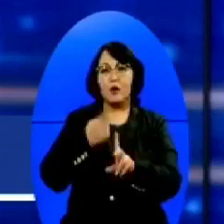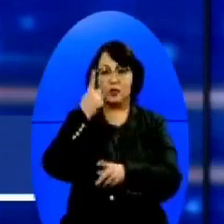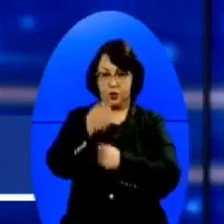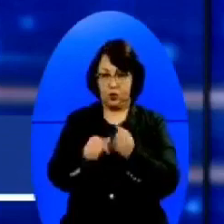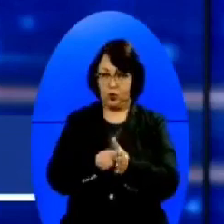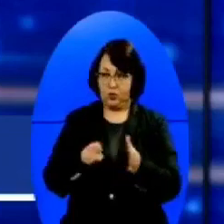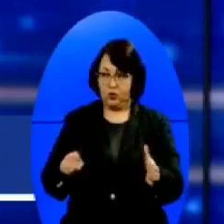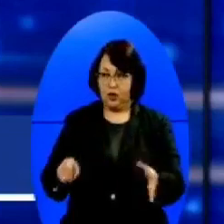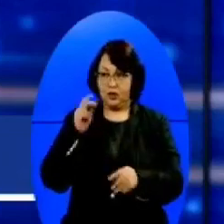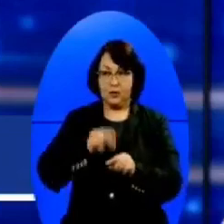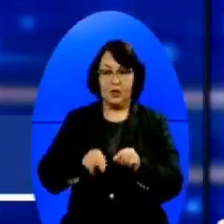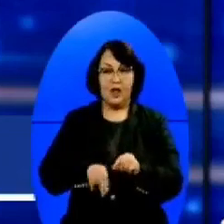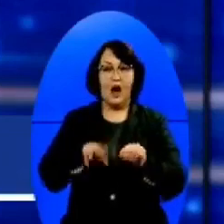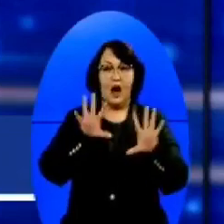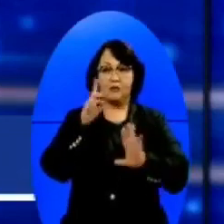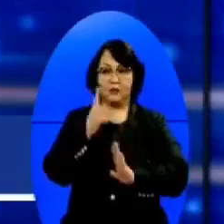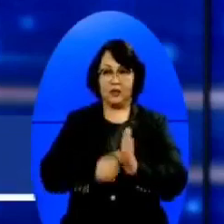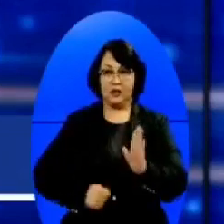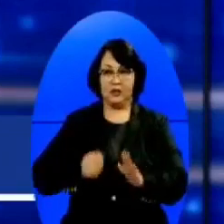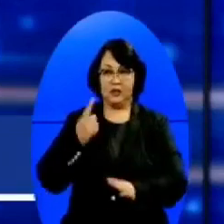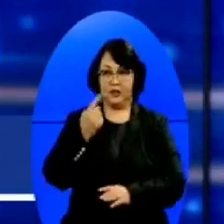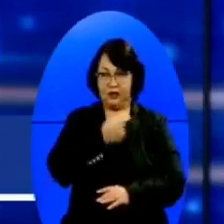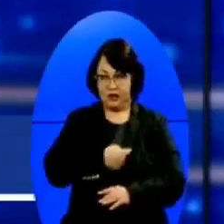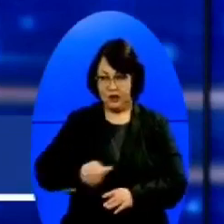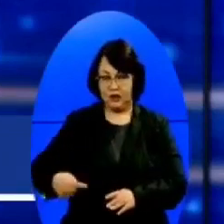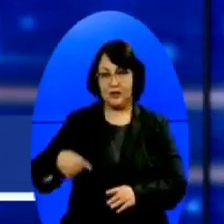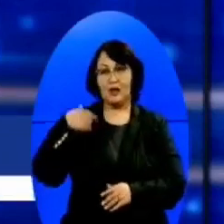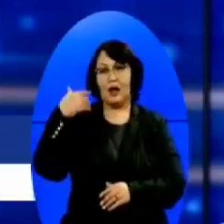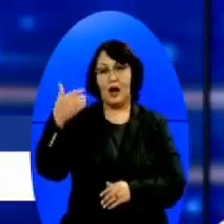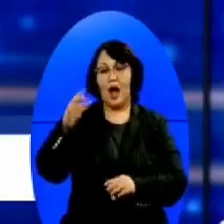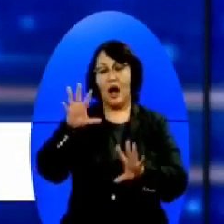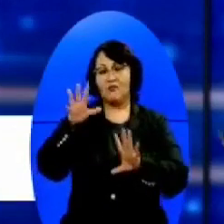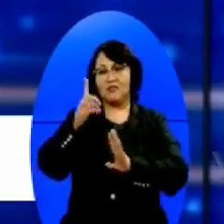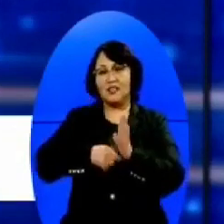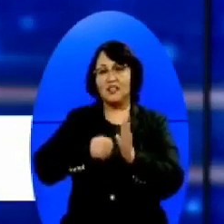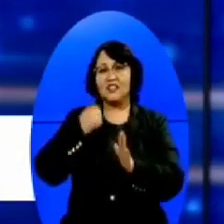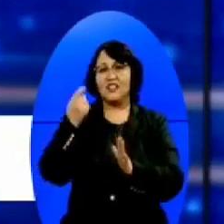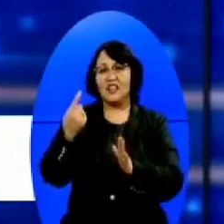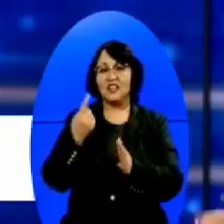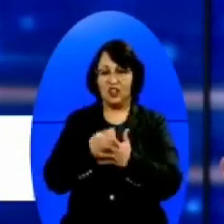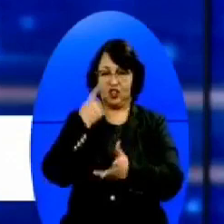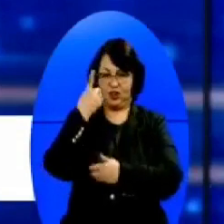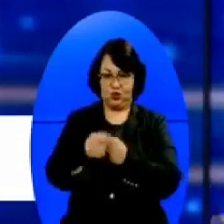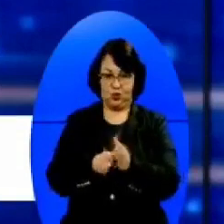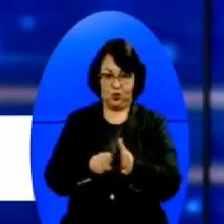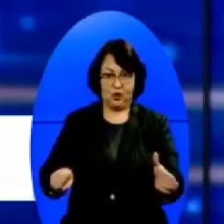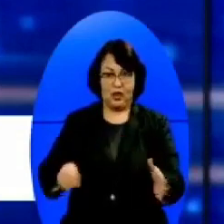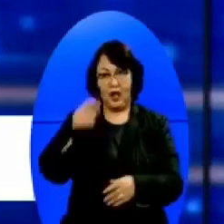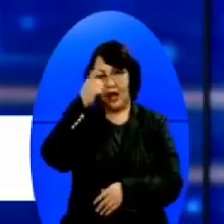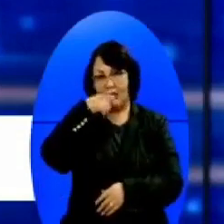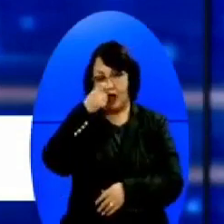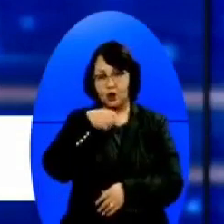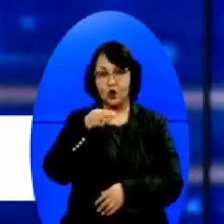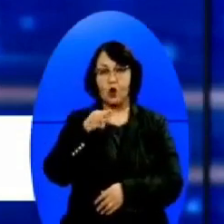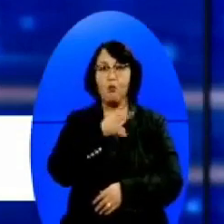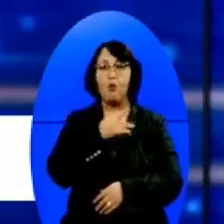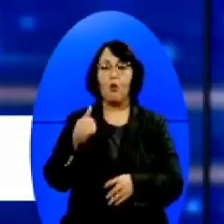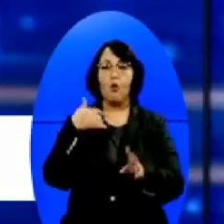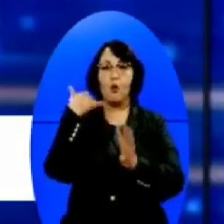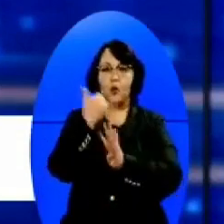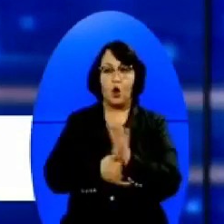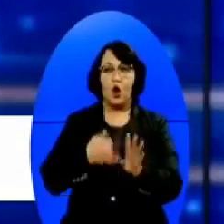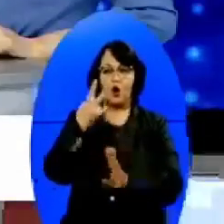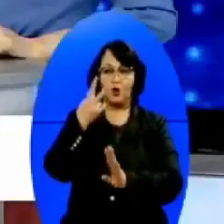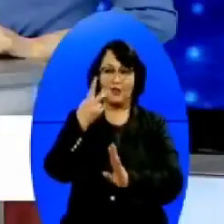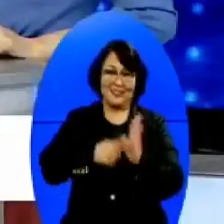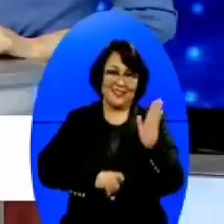За тэгэхээр ер нь бол 10 дугаар сарын 1-ээс дараагийн 10 дугаар сарын 1 хүртэл бол томоогийн үлрэл гэж үздэг. За өнөөдрийн байдлаар бол одоо 2 дугаар сарын эхний 7